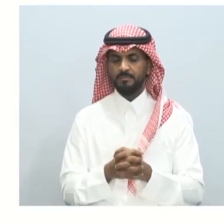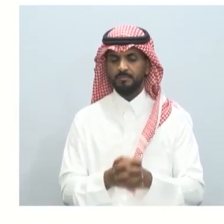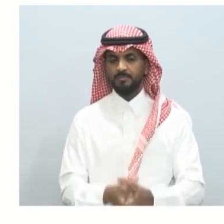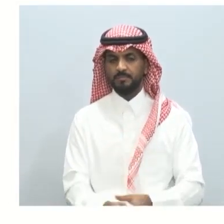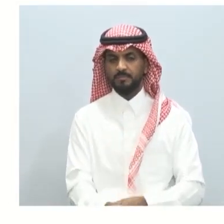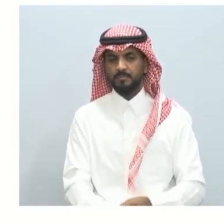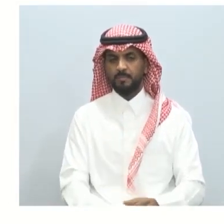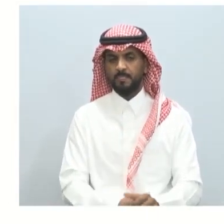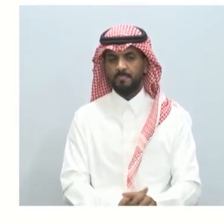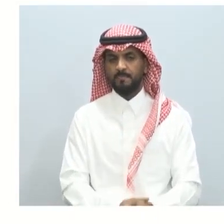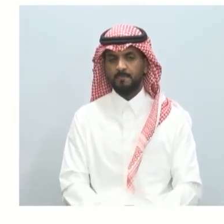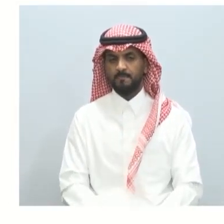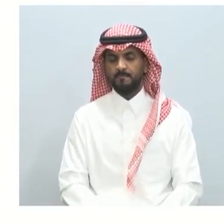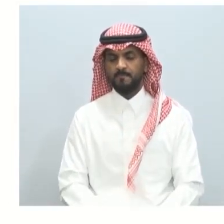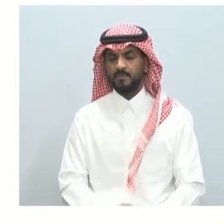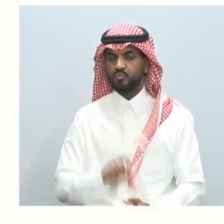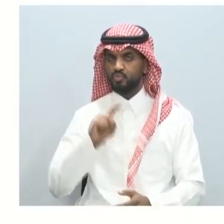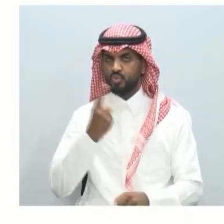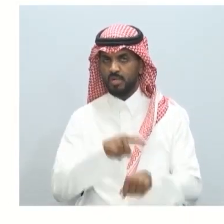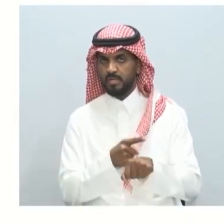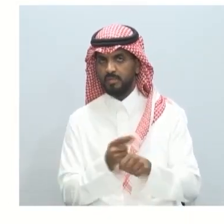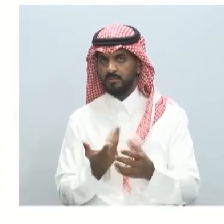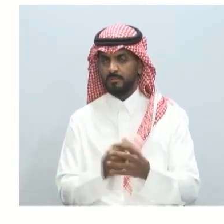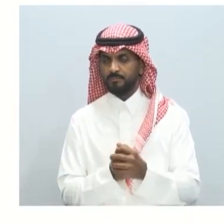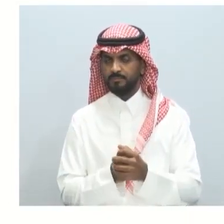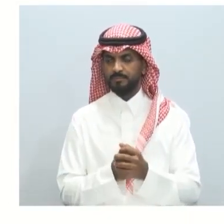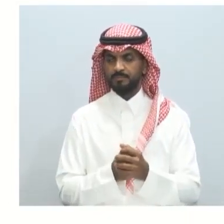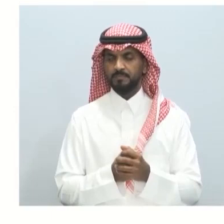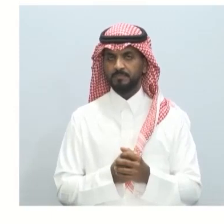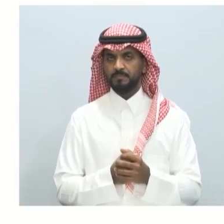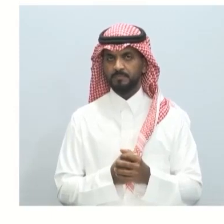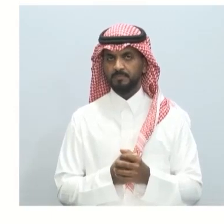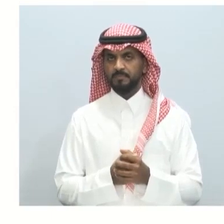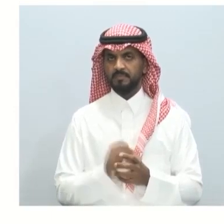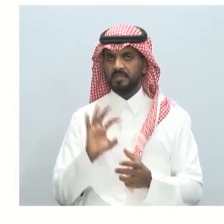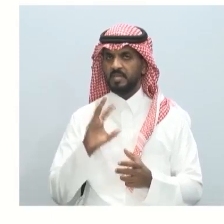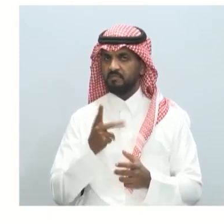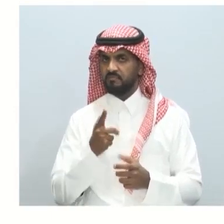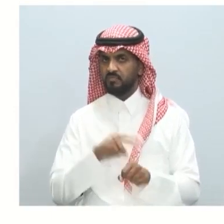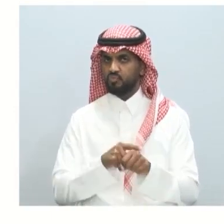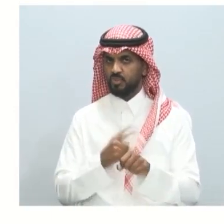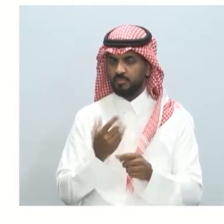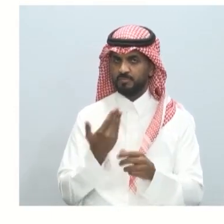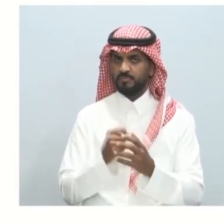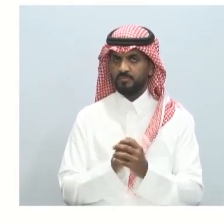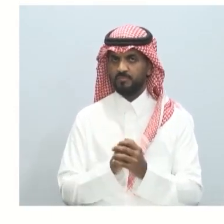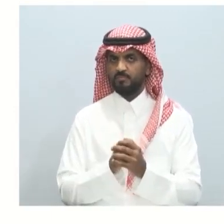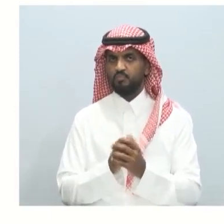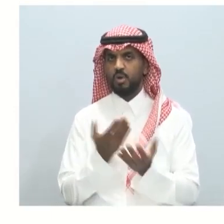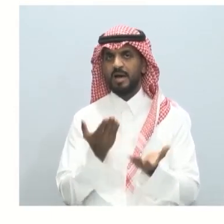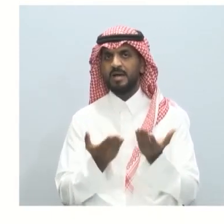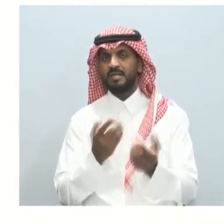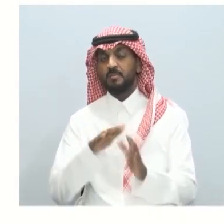والتبيين هنا السرعه القرائيه كيف كانت سرعتك القرائيه مقاره بالنصوص